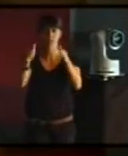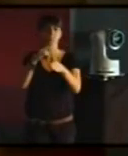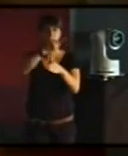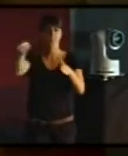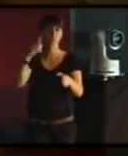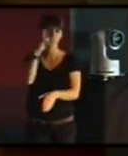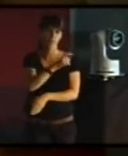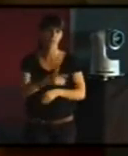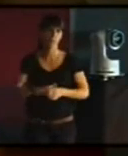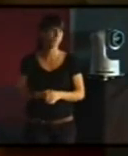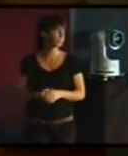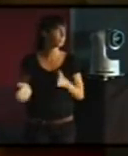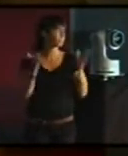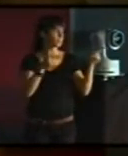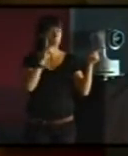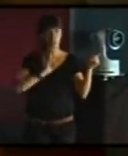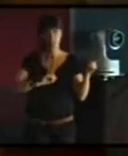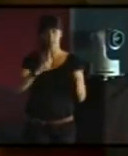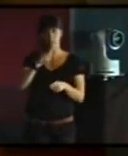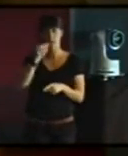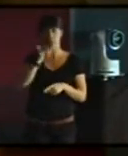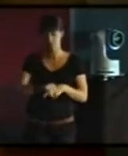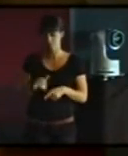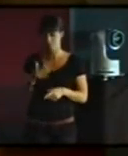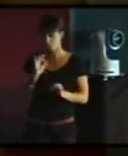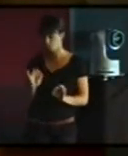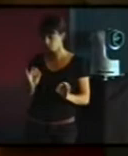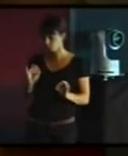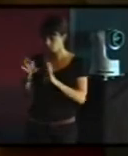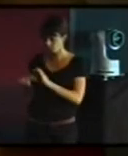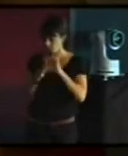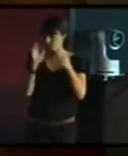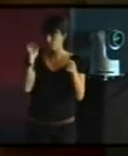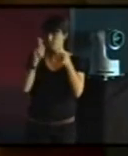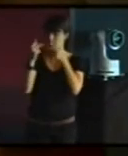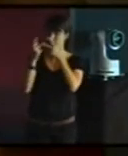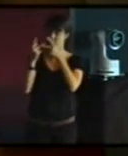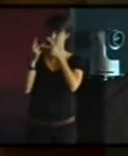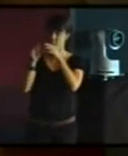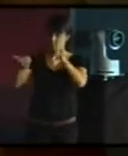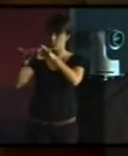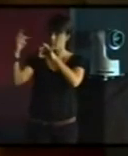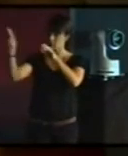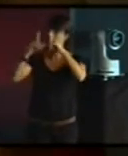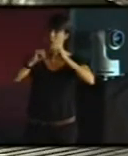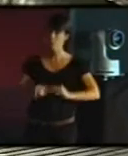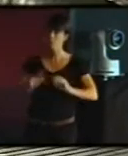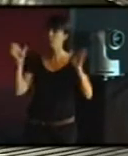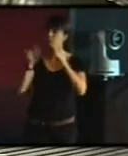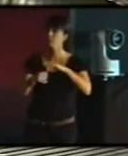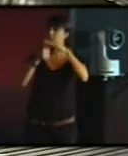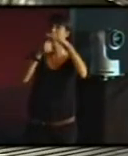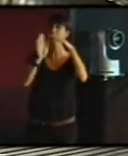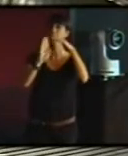parler à vous sur Beyrouth, parce qu'étant bonne historienne d'architecture,